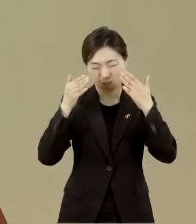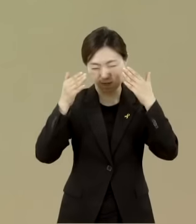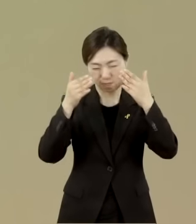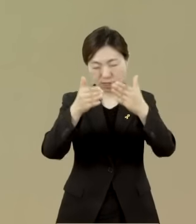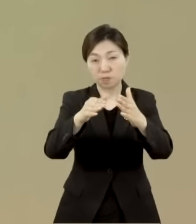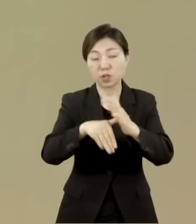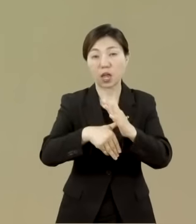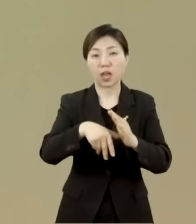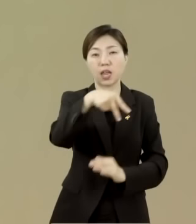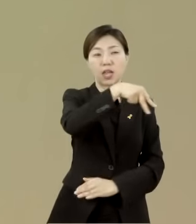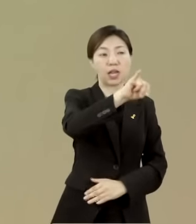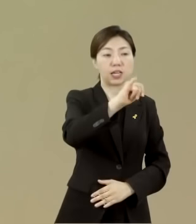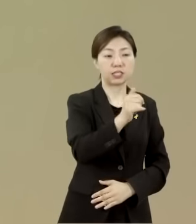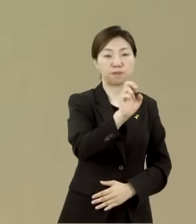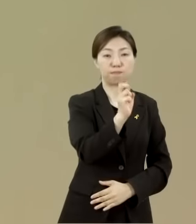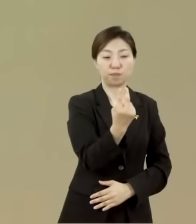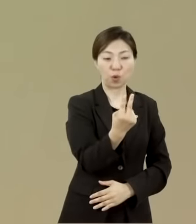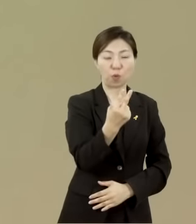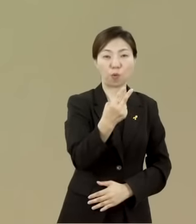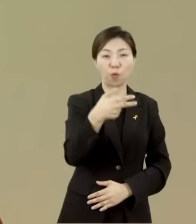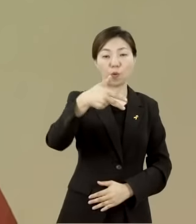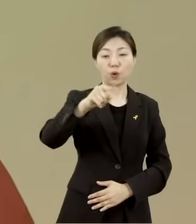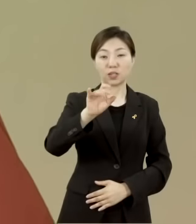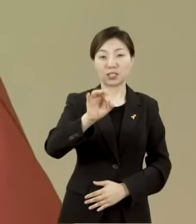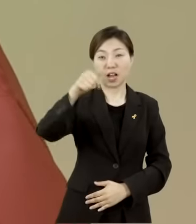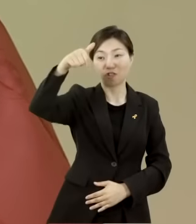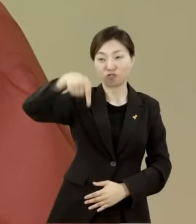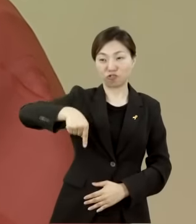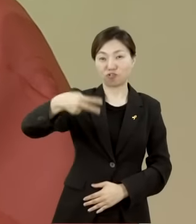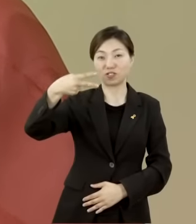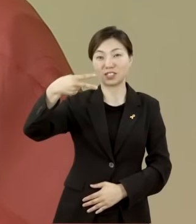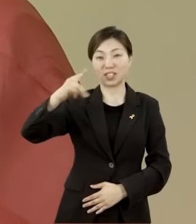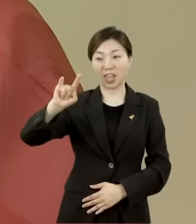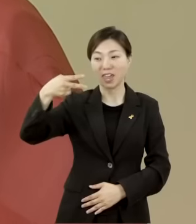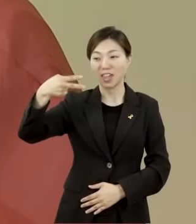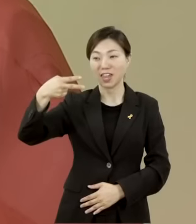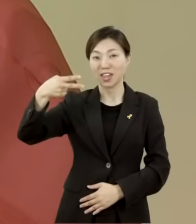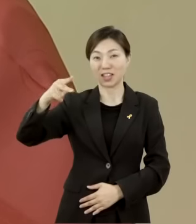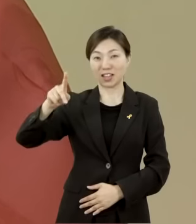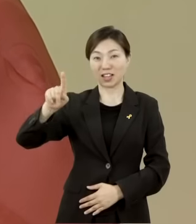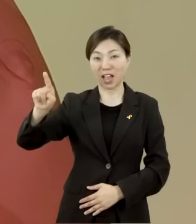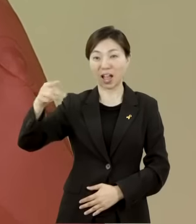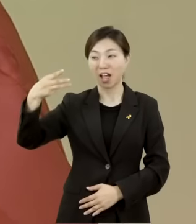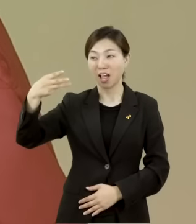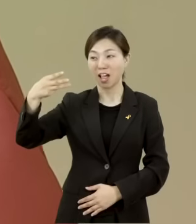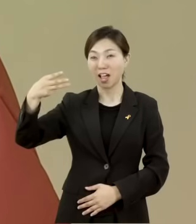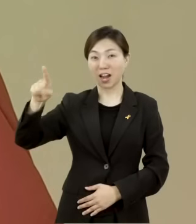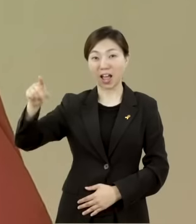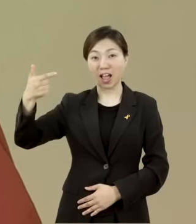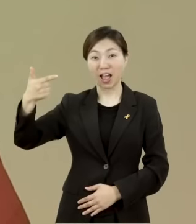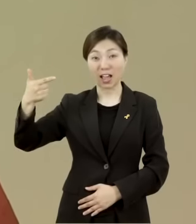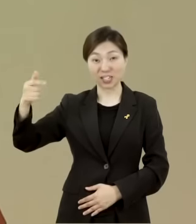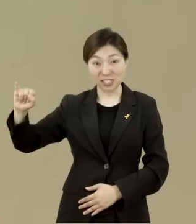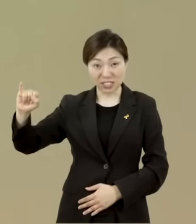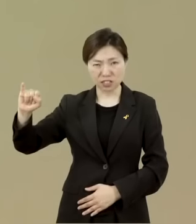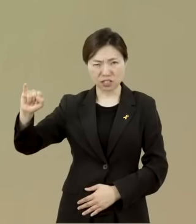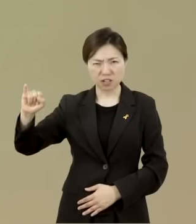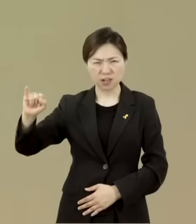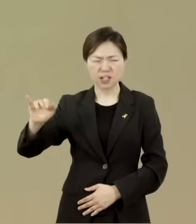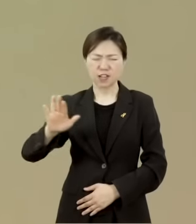한참 열심히 기도에 몰입했을 때 신묘장구 대다라니 기도를 하는데 신묘장구